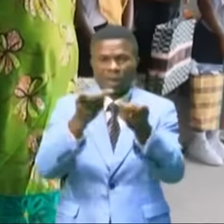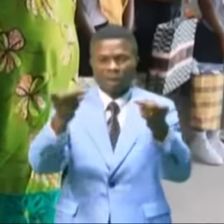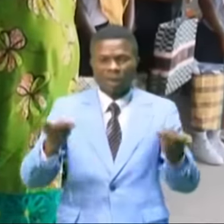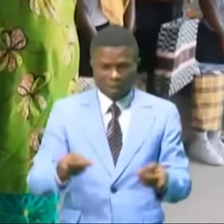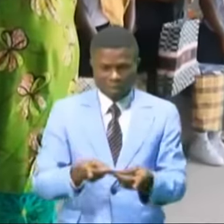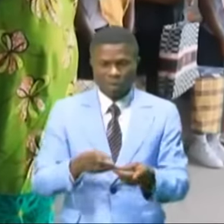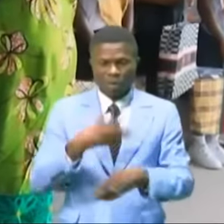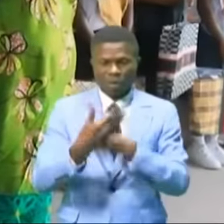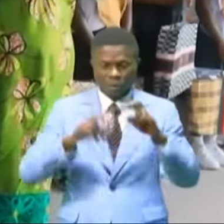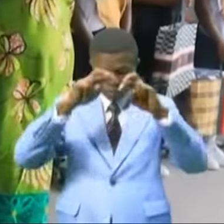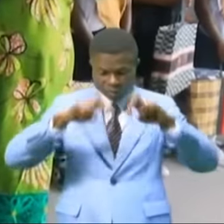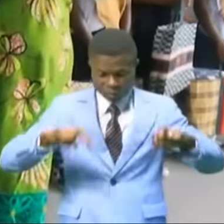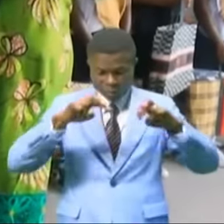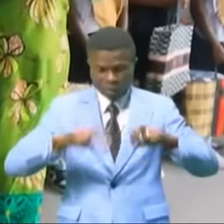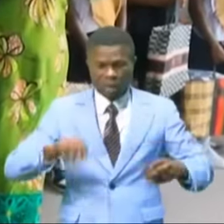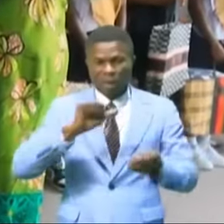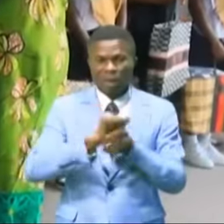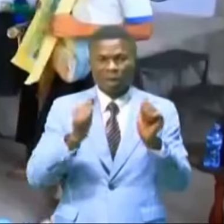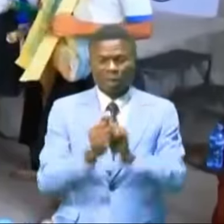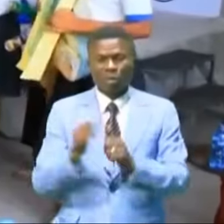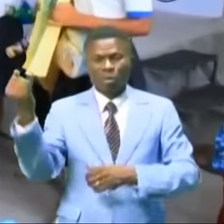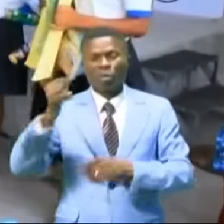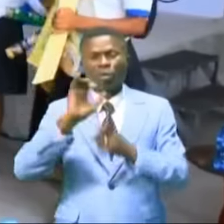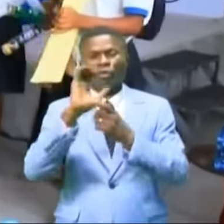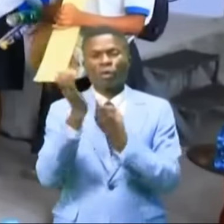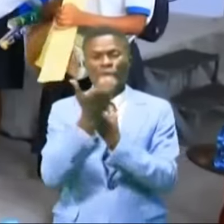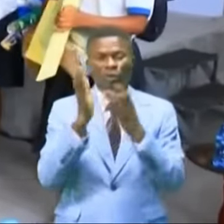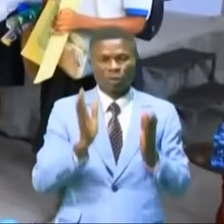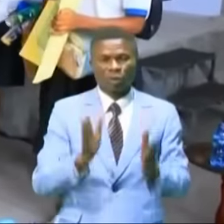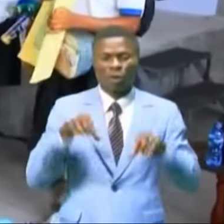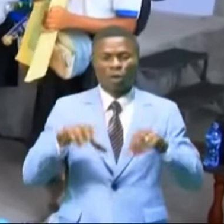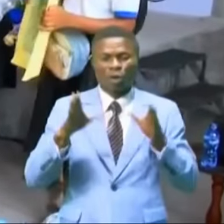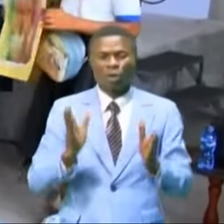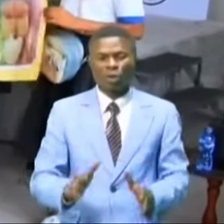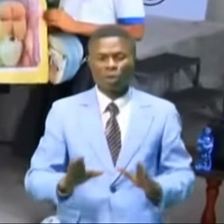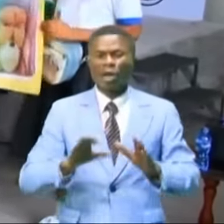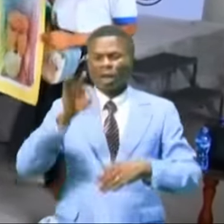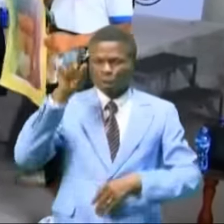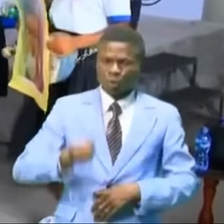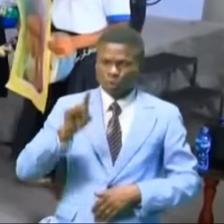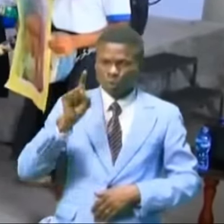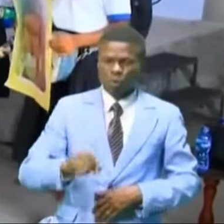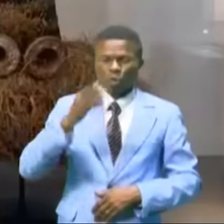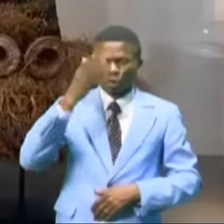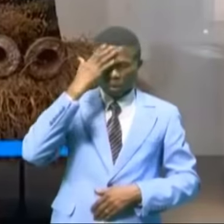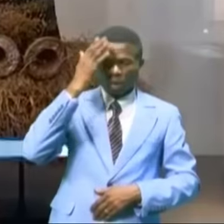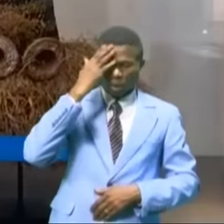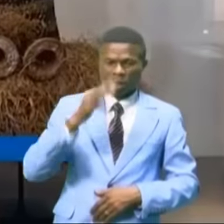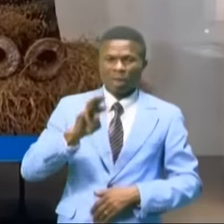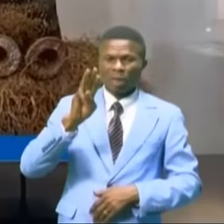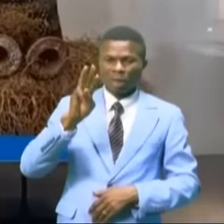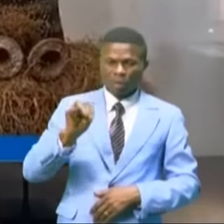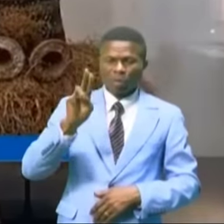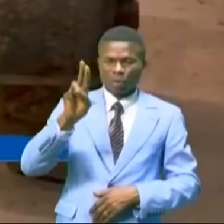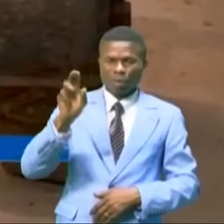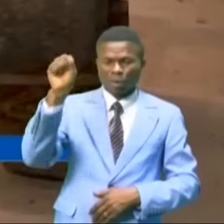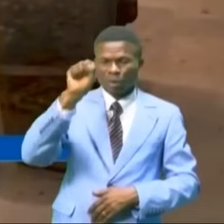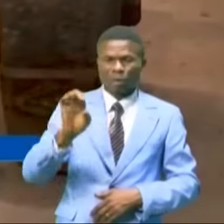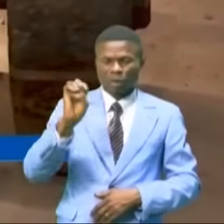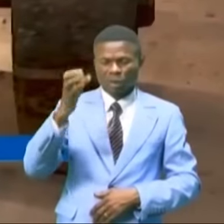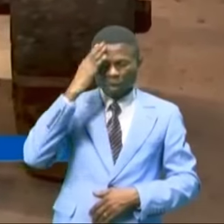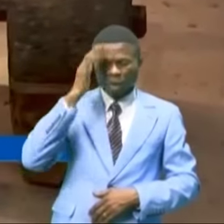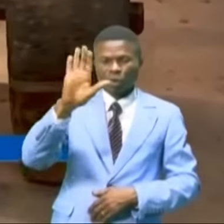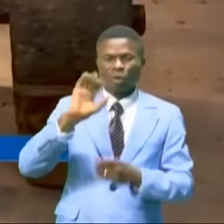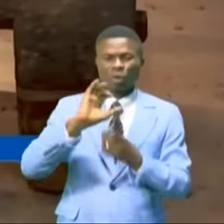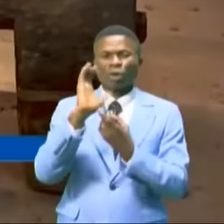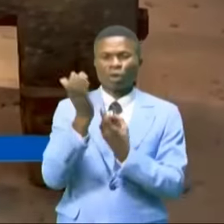passent des recherches dans les domaines culturels. Les Congolais ont tout intérêt de connaître et comprendre leur culture et